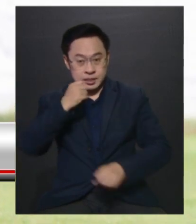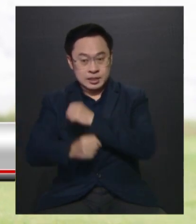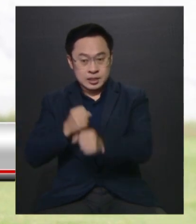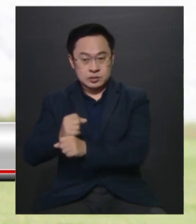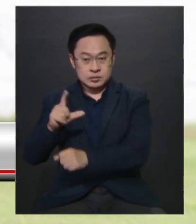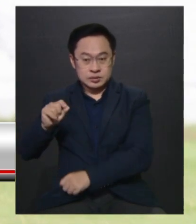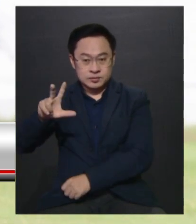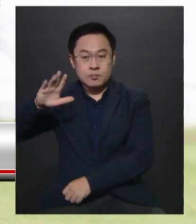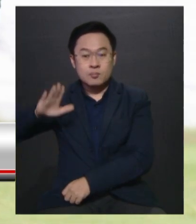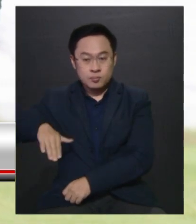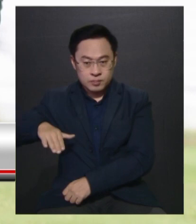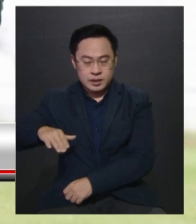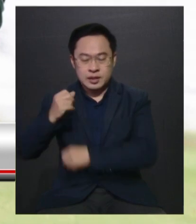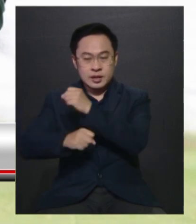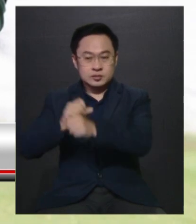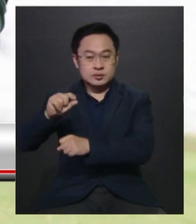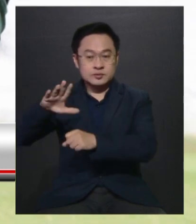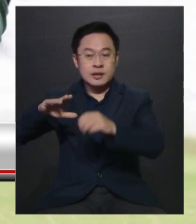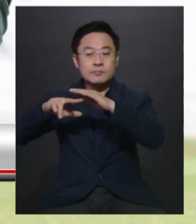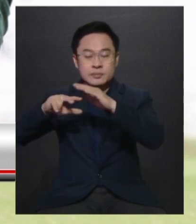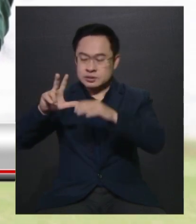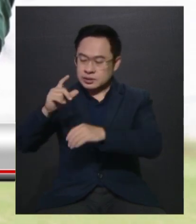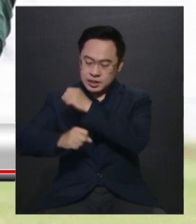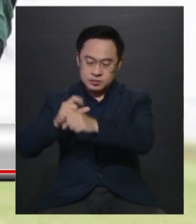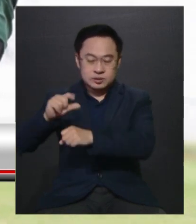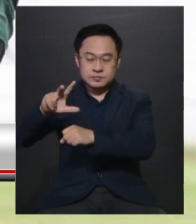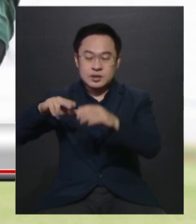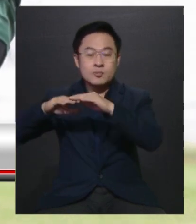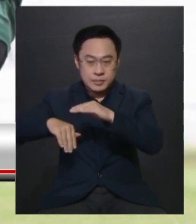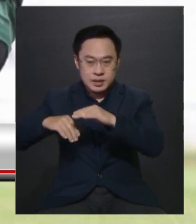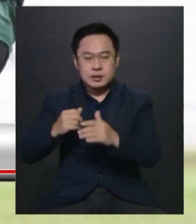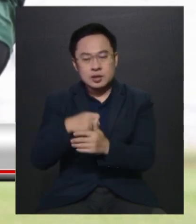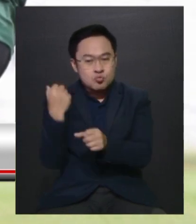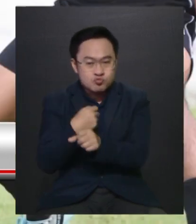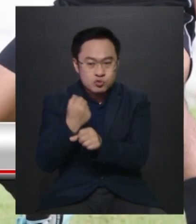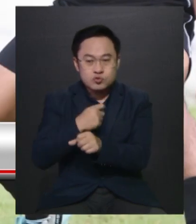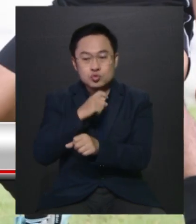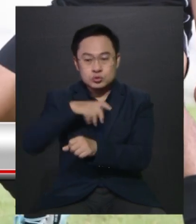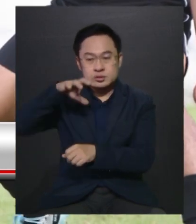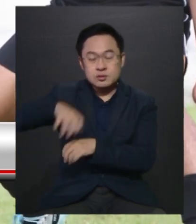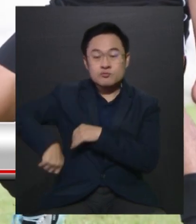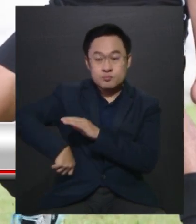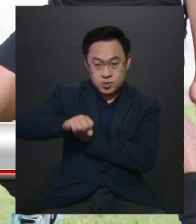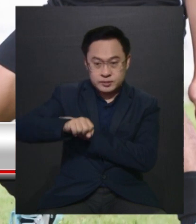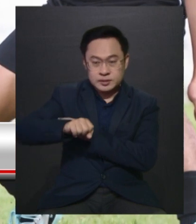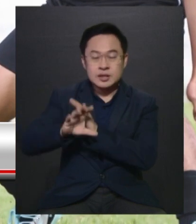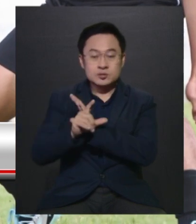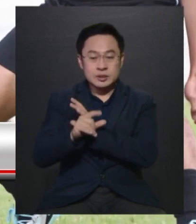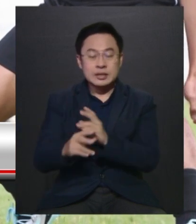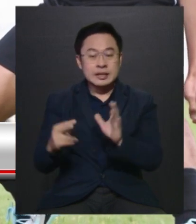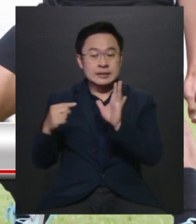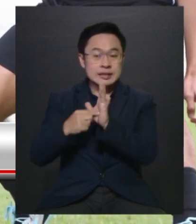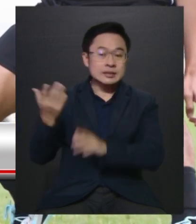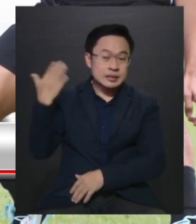ายนะครับก่อนทำการแข่งขันฟุตบอลชิงแชมป์เอเชียรอบคัดเลือกรุ่นอายุไม่เกิน23ปีนะครับนัดที่2จะเจอกับบังกลาเทศนะครับนัด